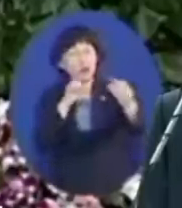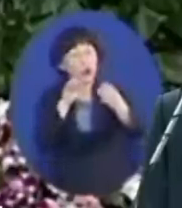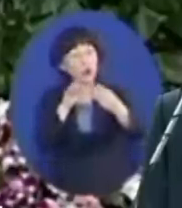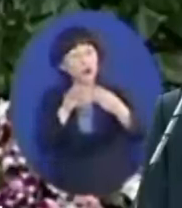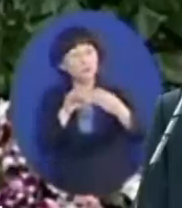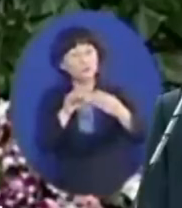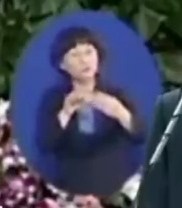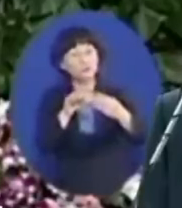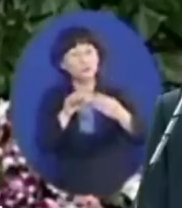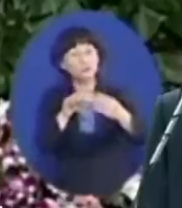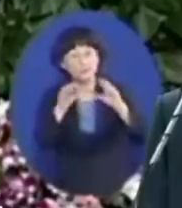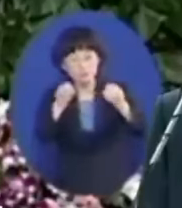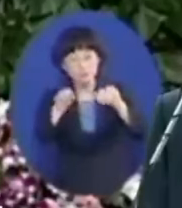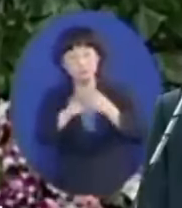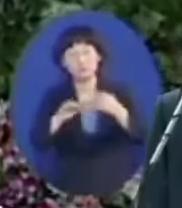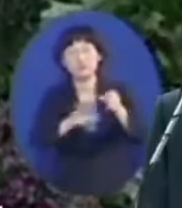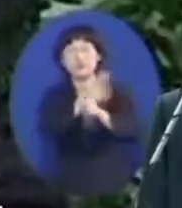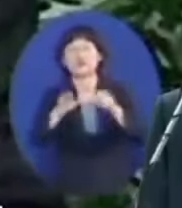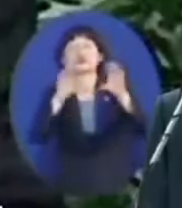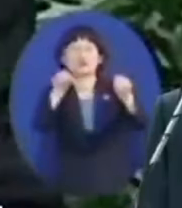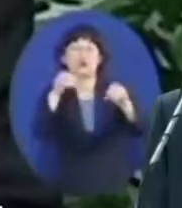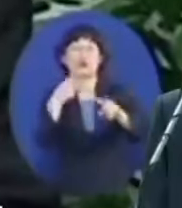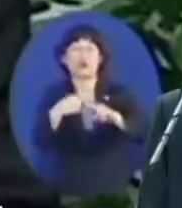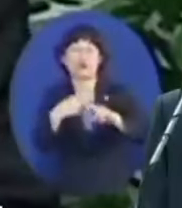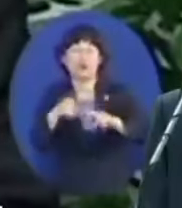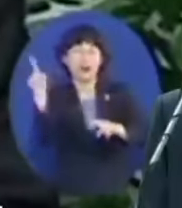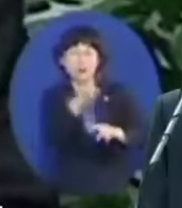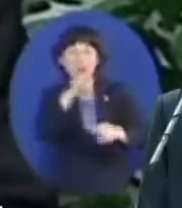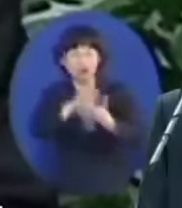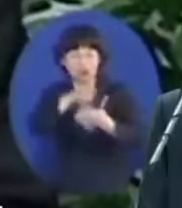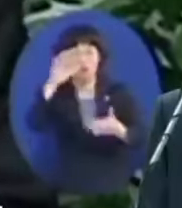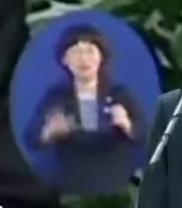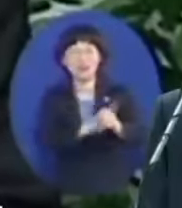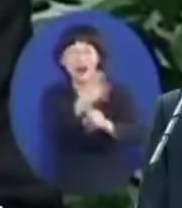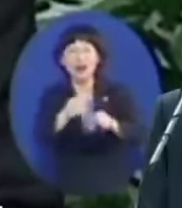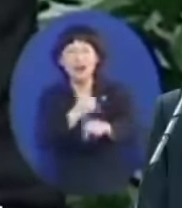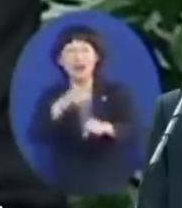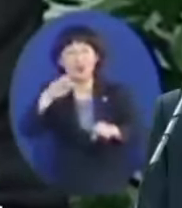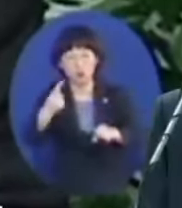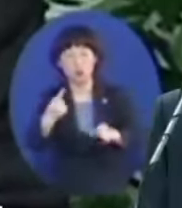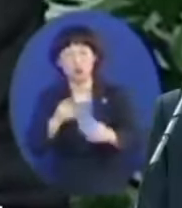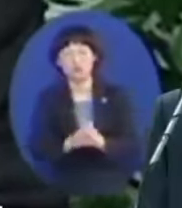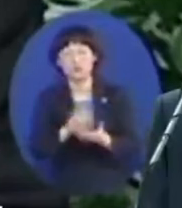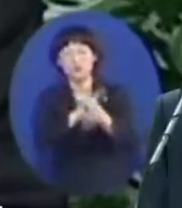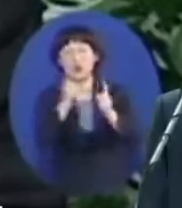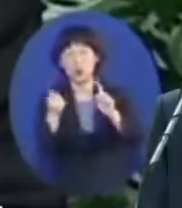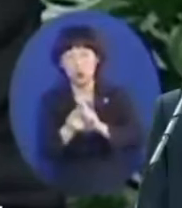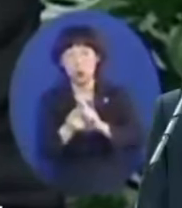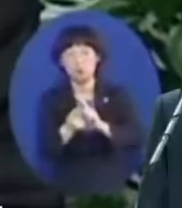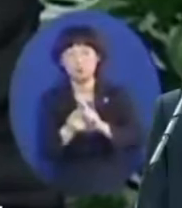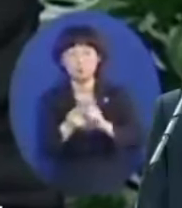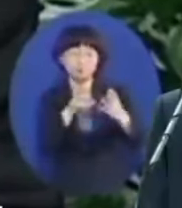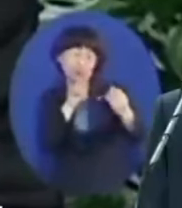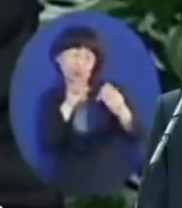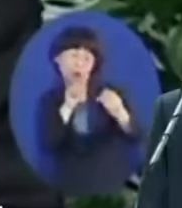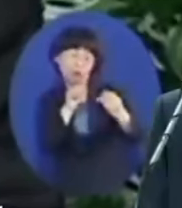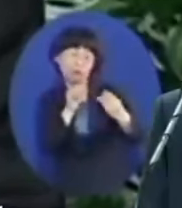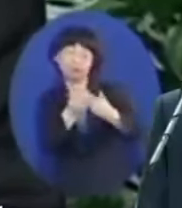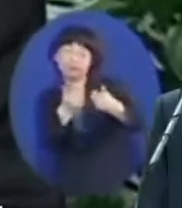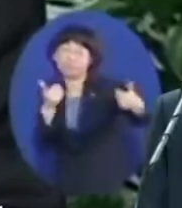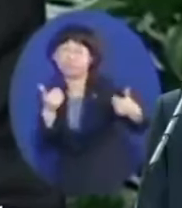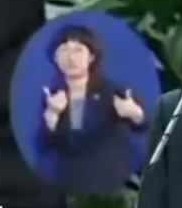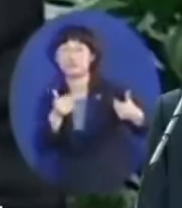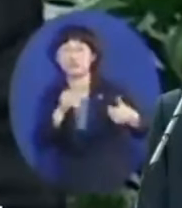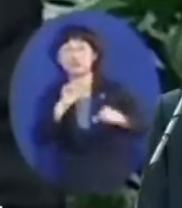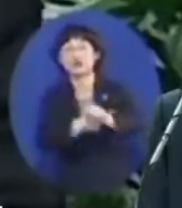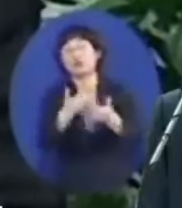사랑도 식어지는 것입니다. 아무리 뜨겁게 사랑한다고 하더라도 서로 상대해서 대화를 멀리하면 멀어지고 마는